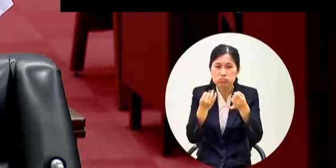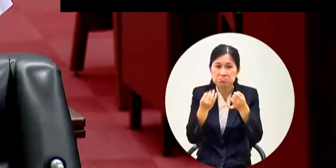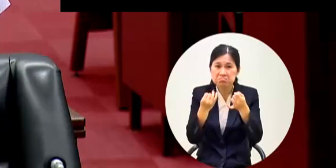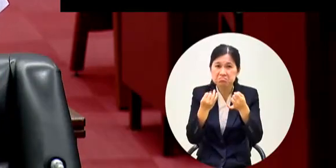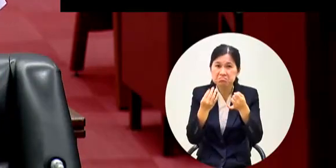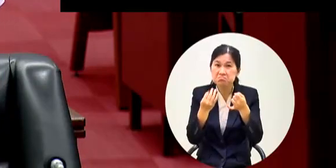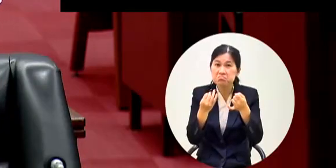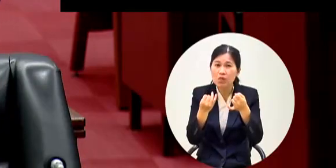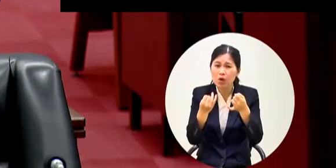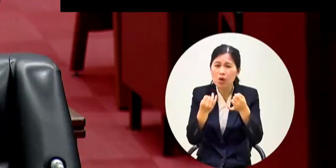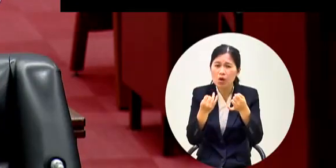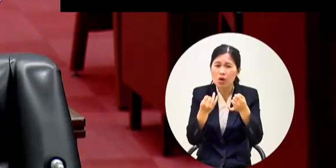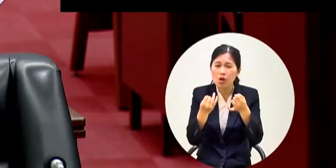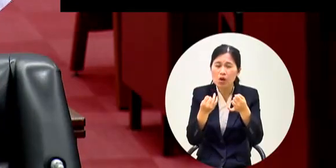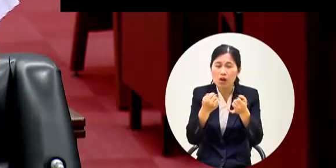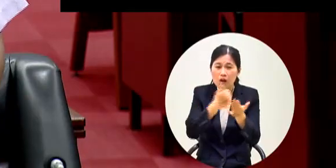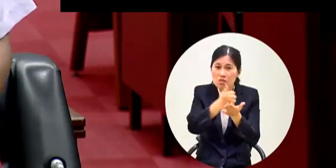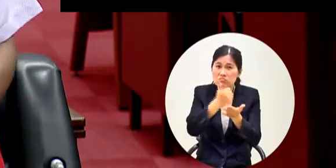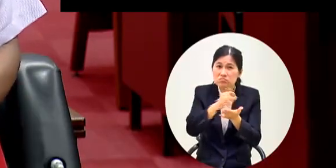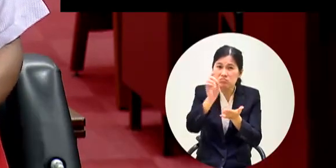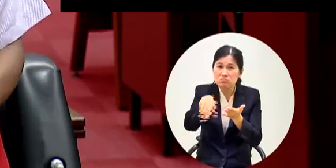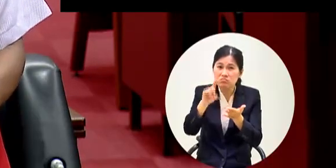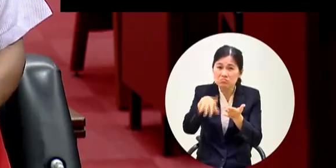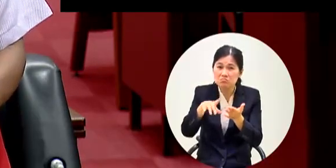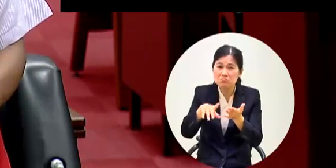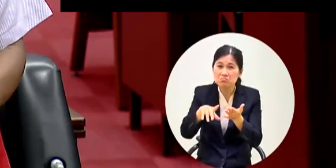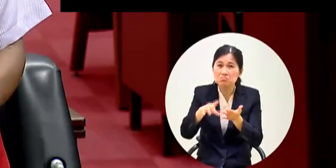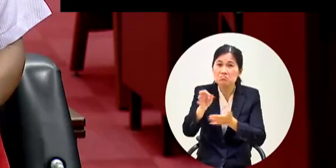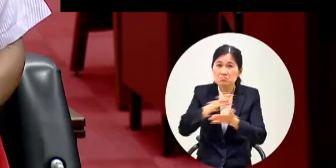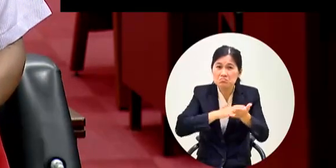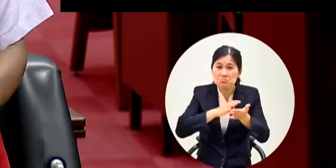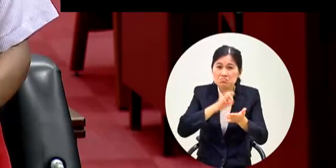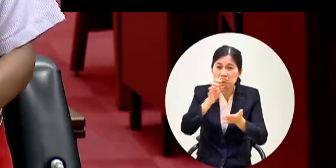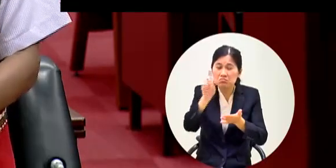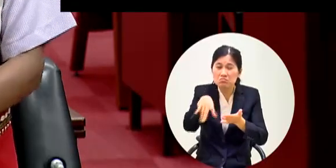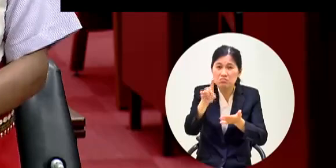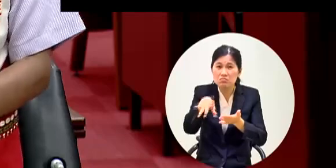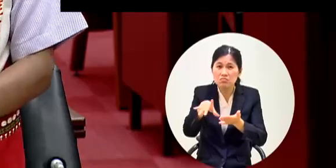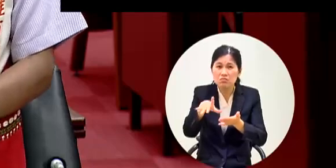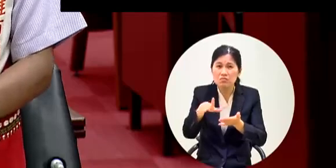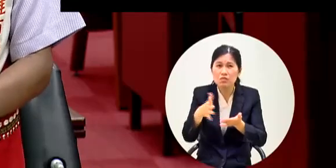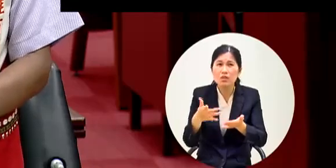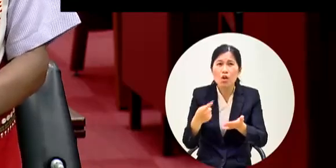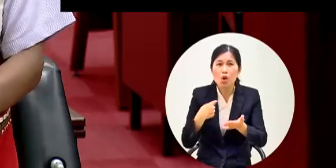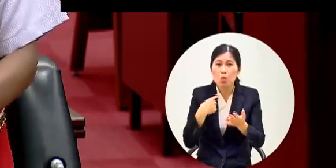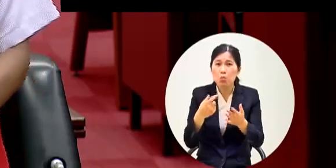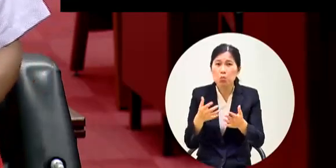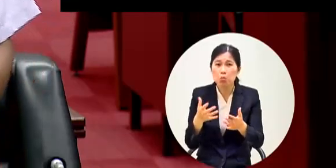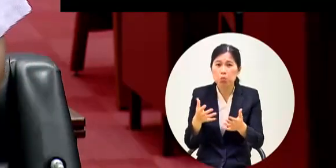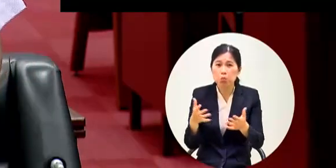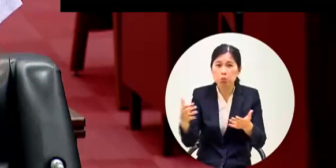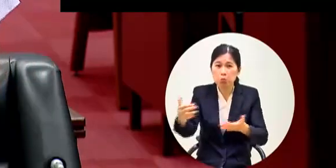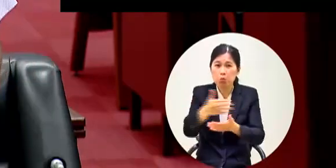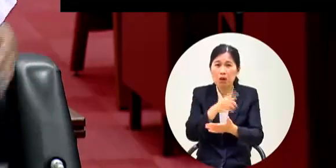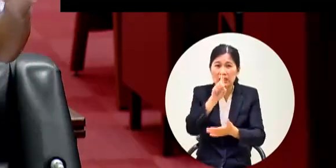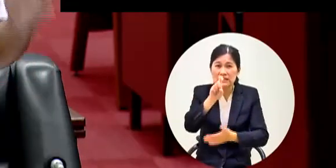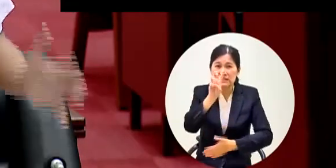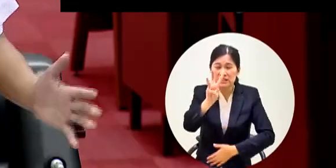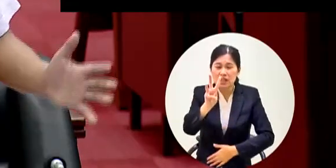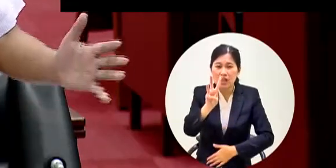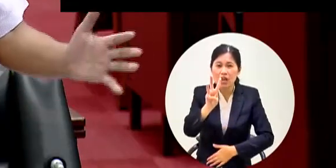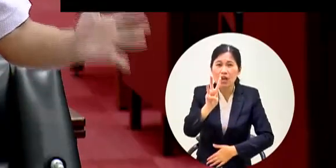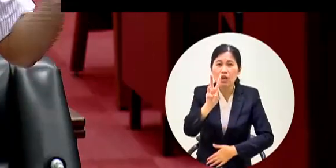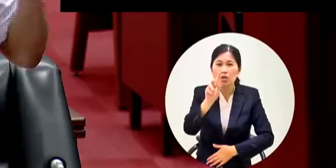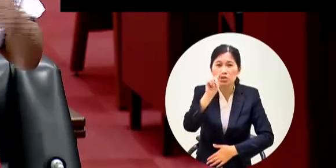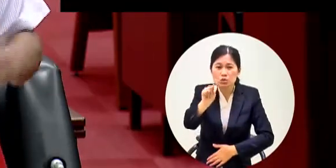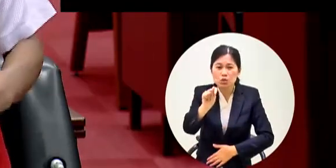你应该要告诉本席你到底接下了多少的订单，